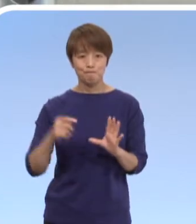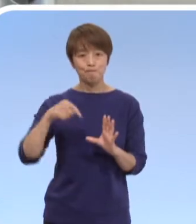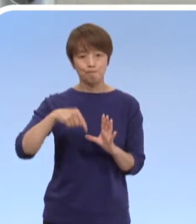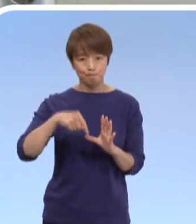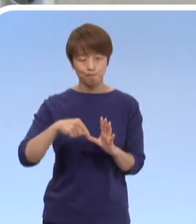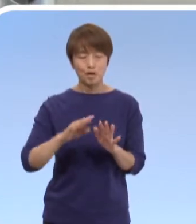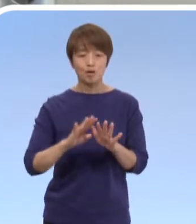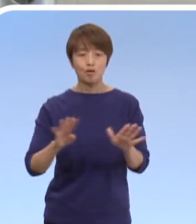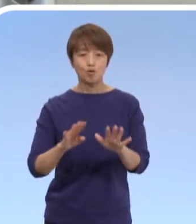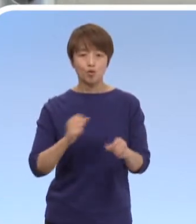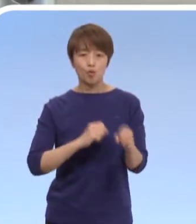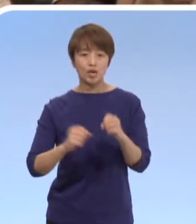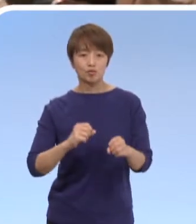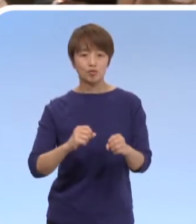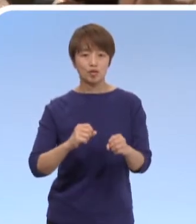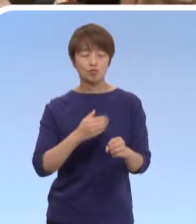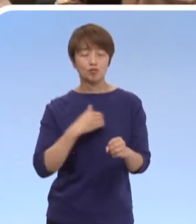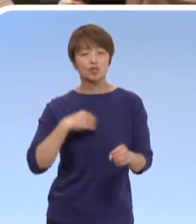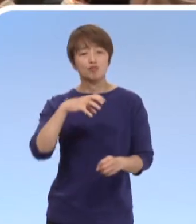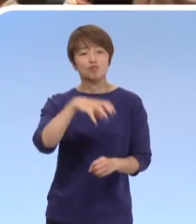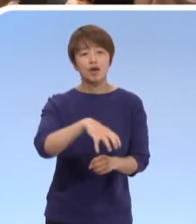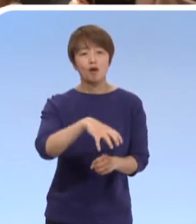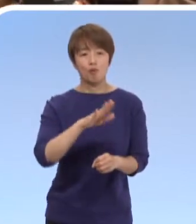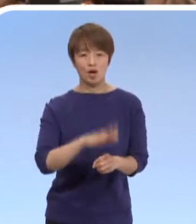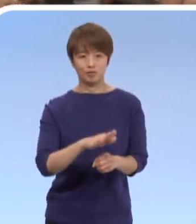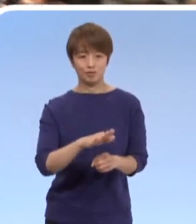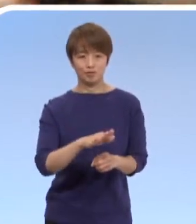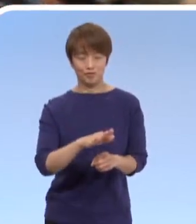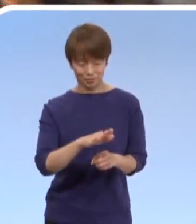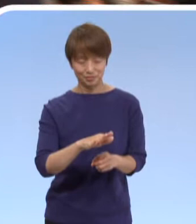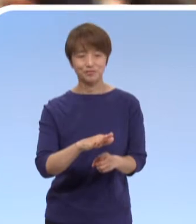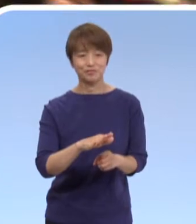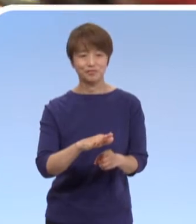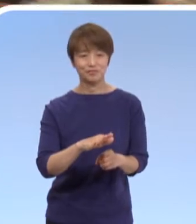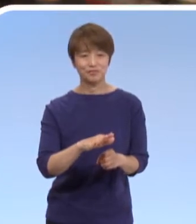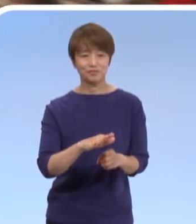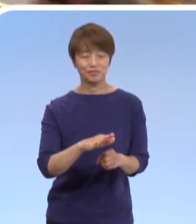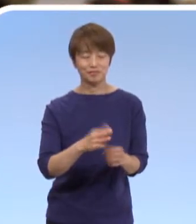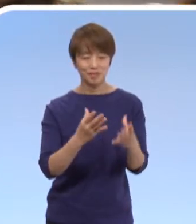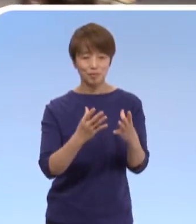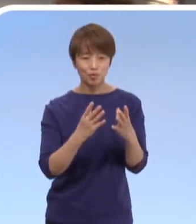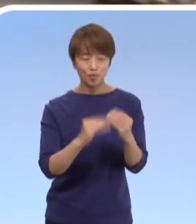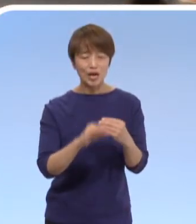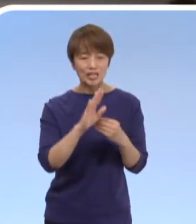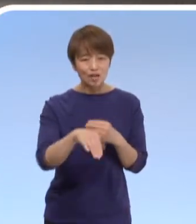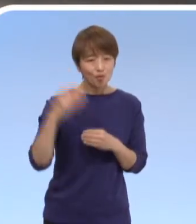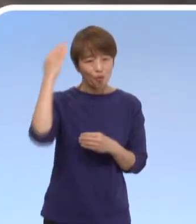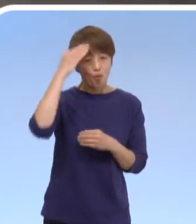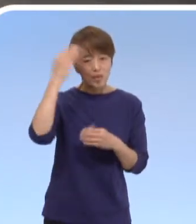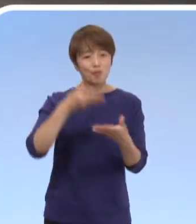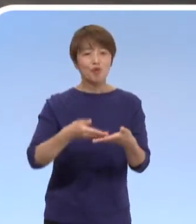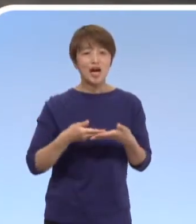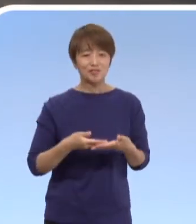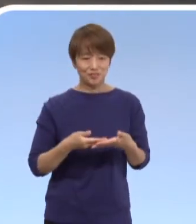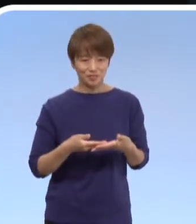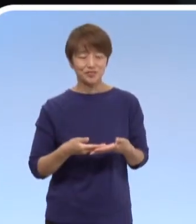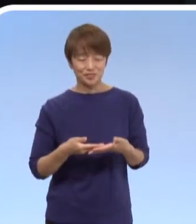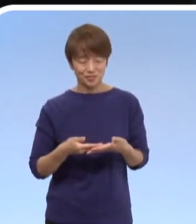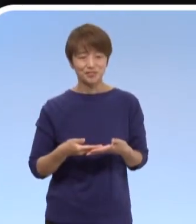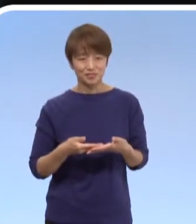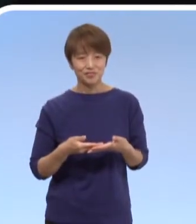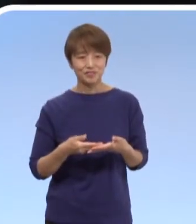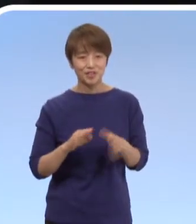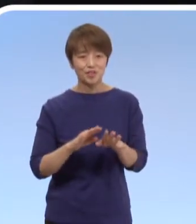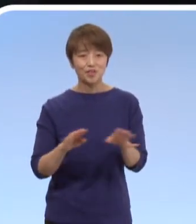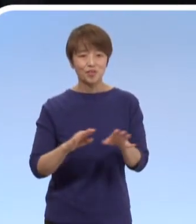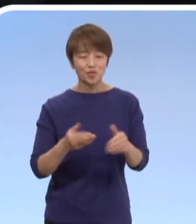ミリー劇場っていうのは子どもたちにも活躍の場っていうのを作ってまして、でその時にすごく褒めてもらったりとかするん